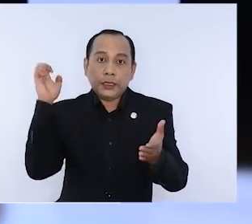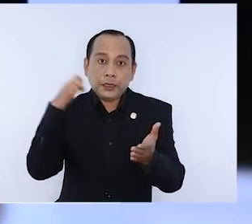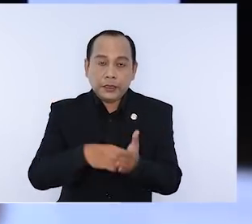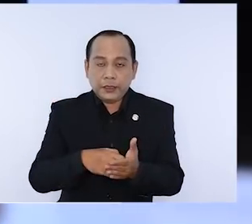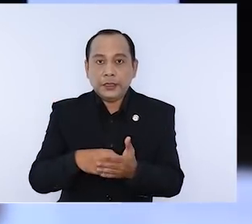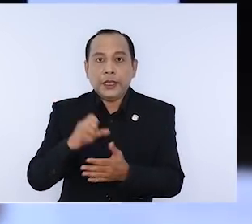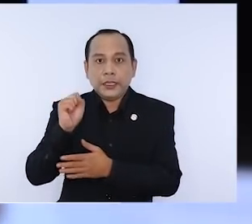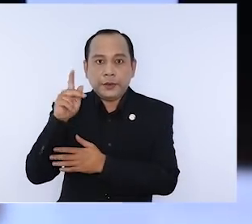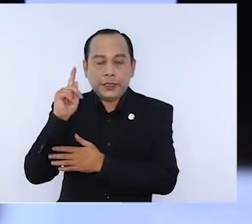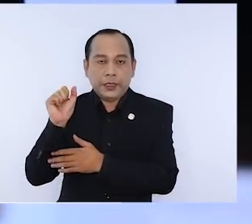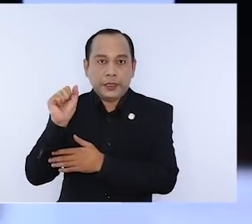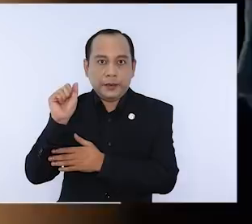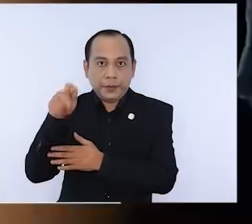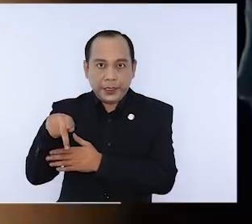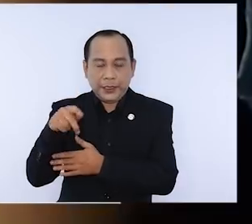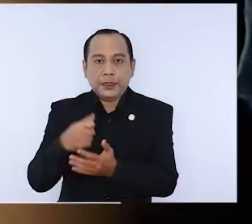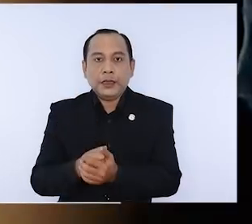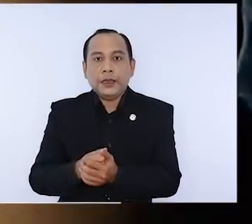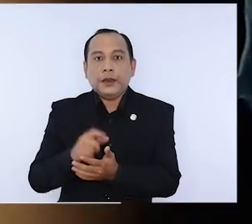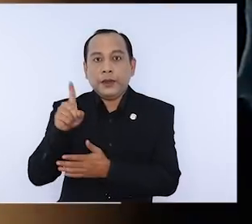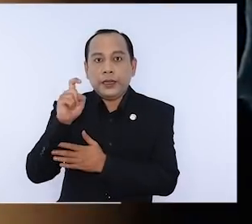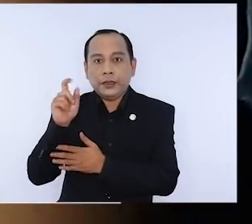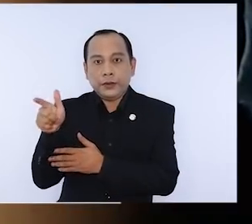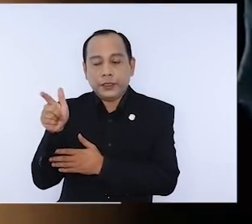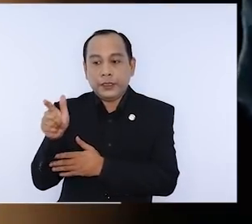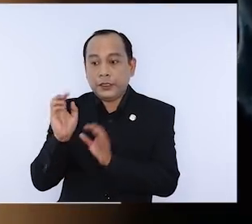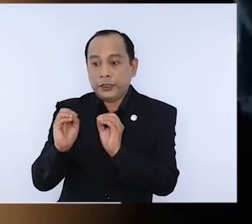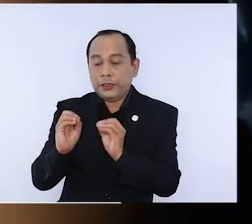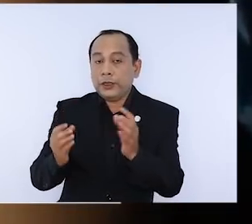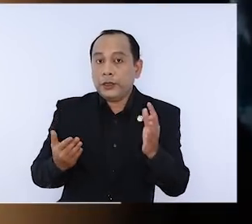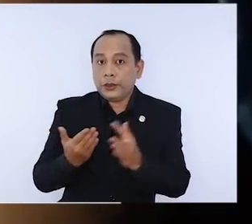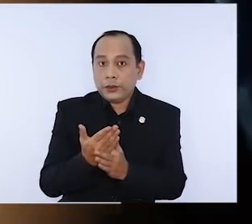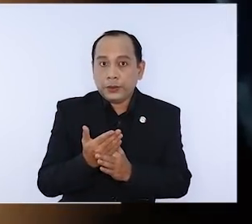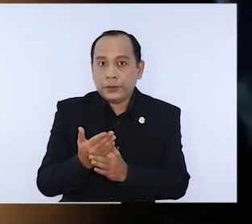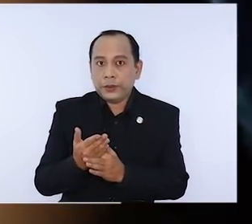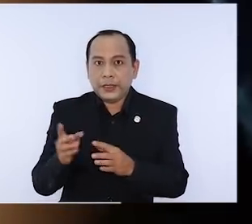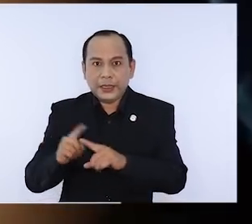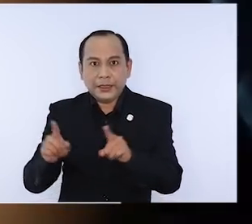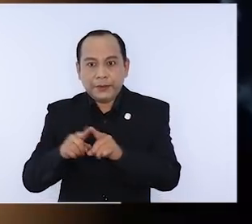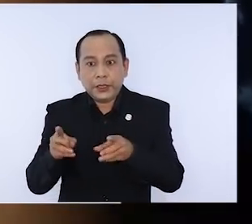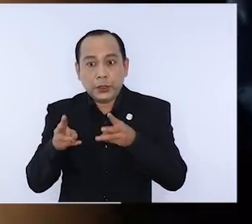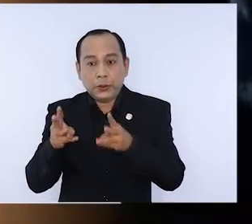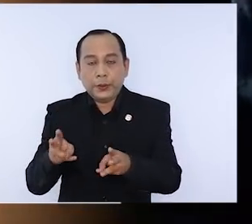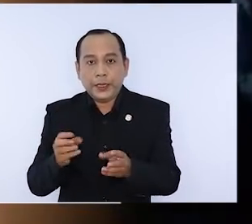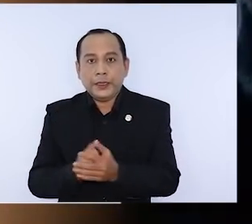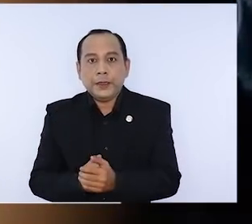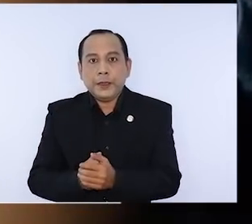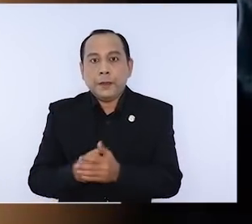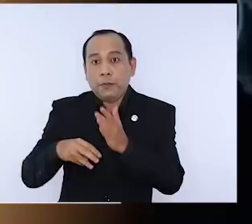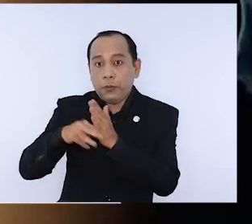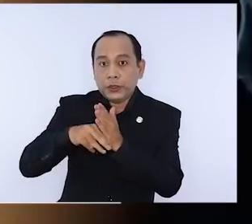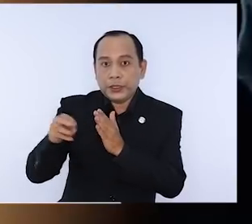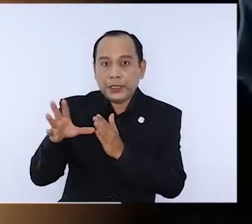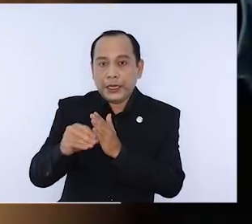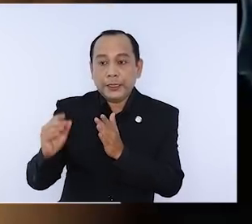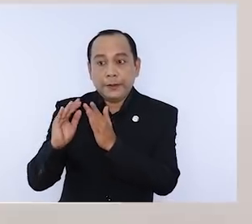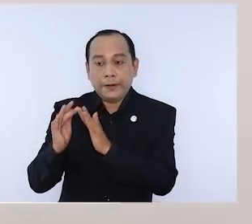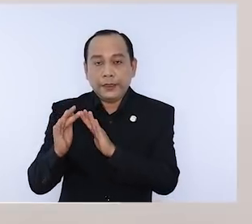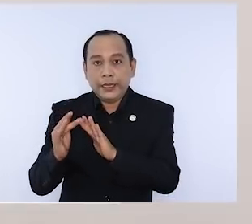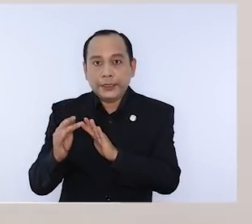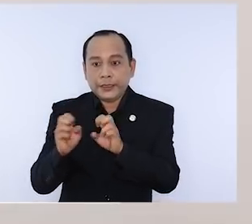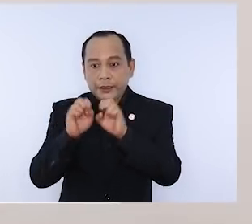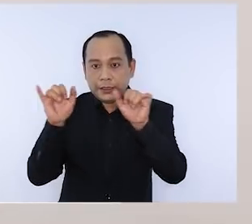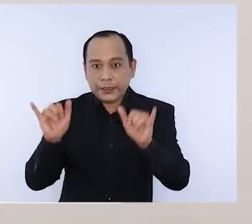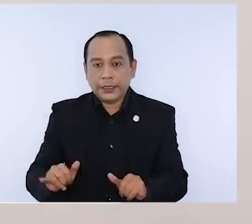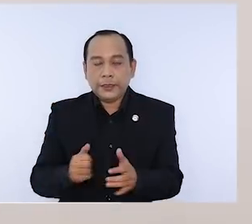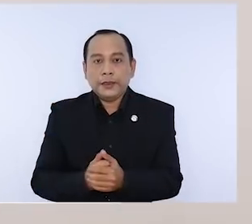nasa 120. Sila po ay tinuruan sa pamamagitan ng blended learning system, modular at online.